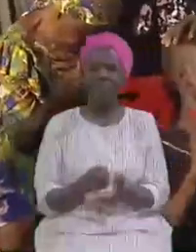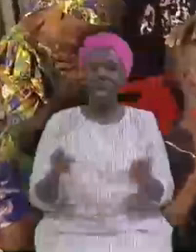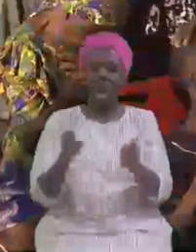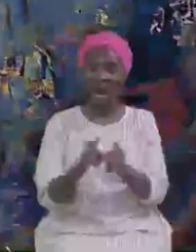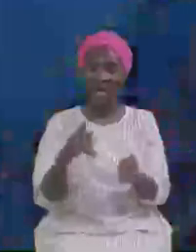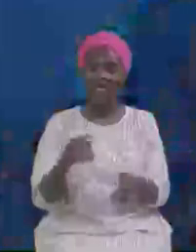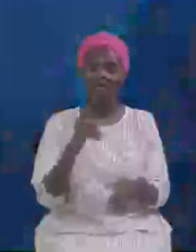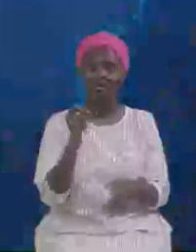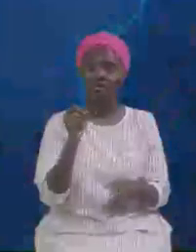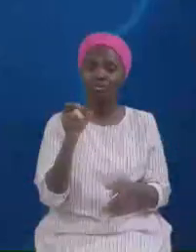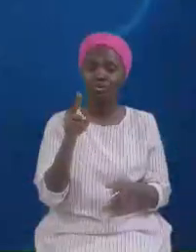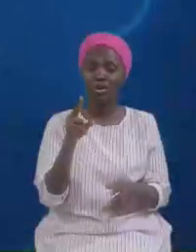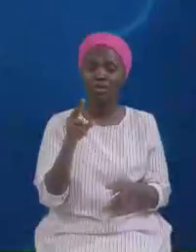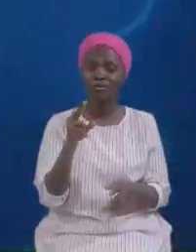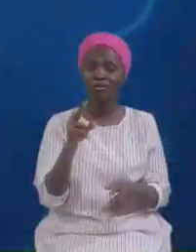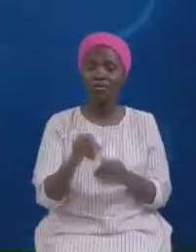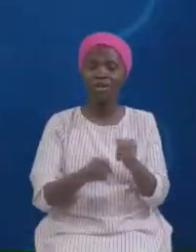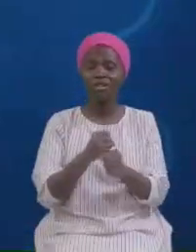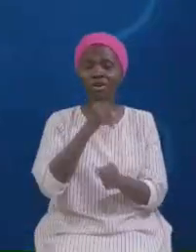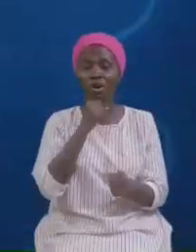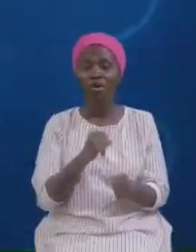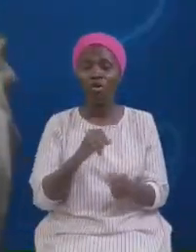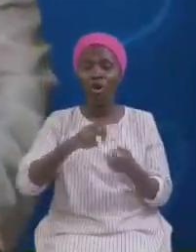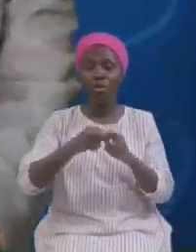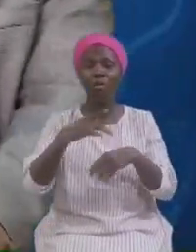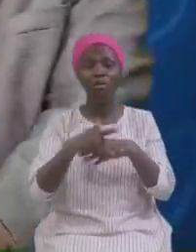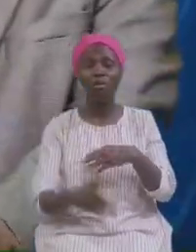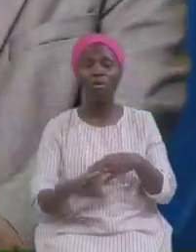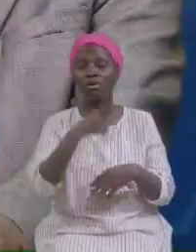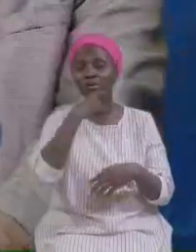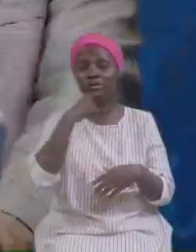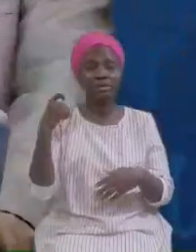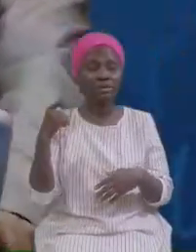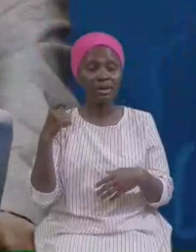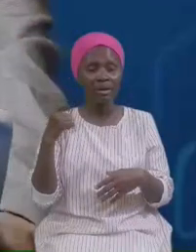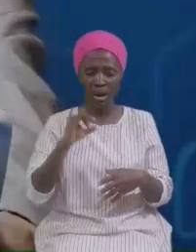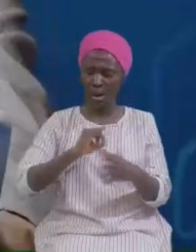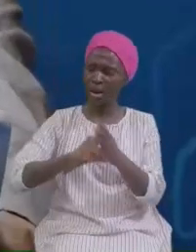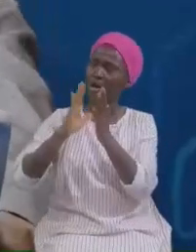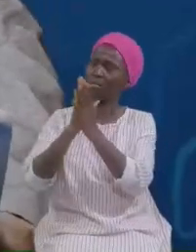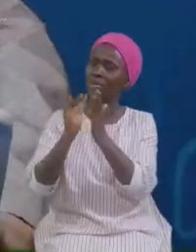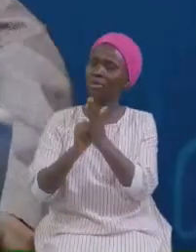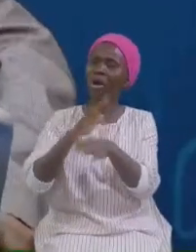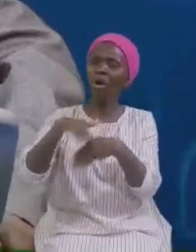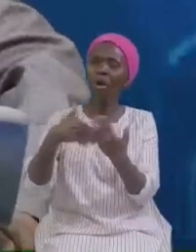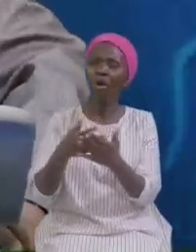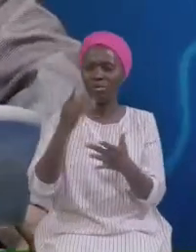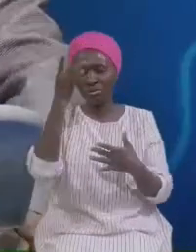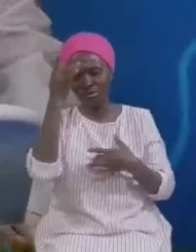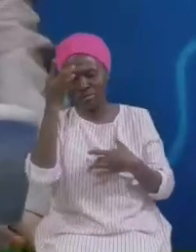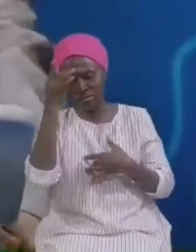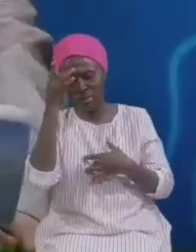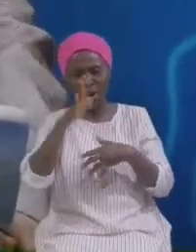Comme la paix de sang de 12 ans s'est desséchée, je prie. Que toutes les plaies, toutes